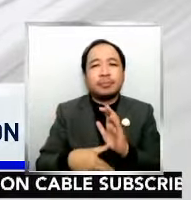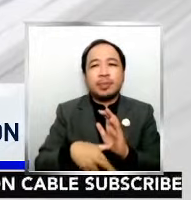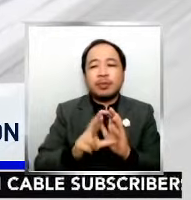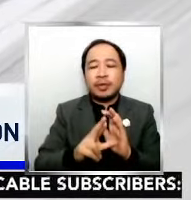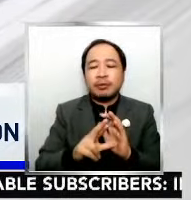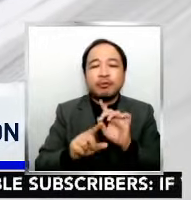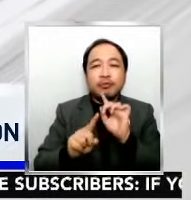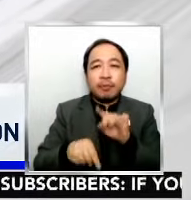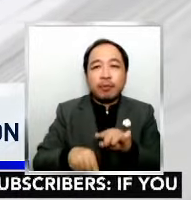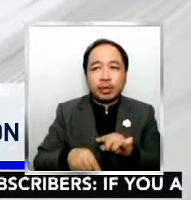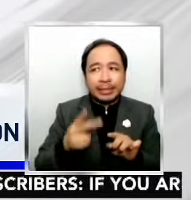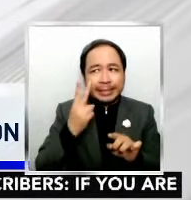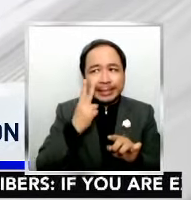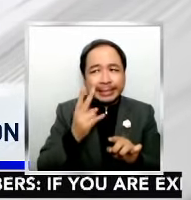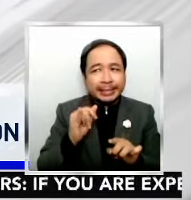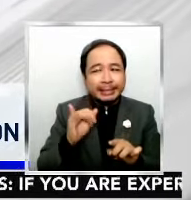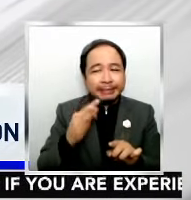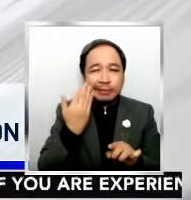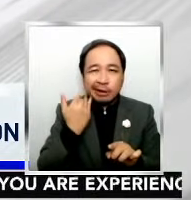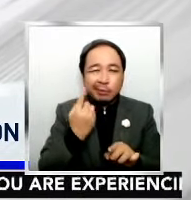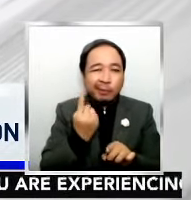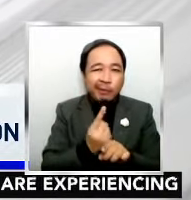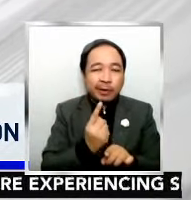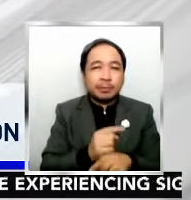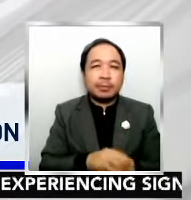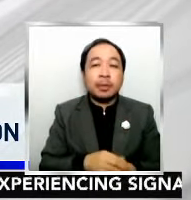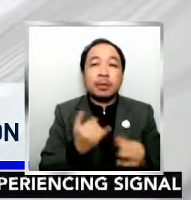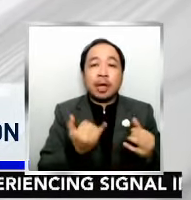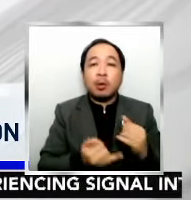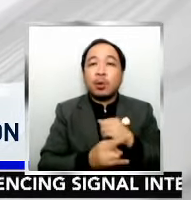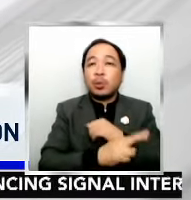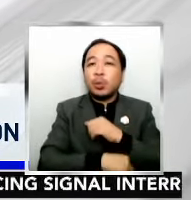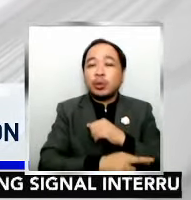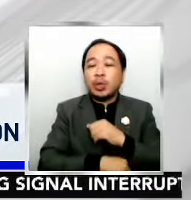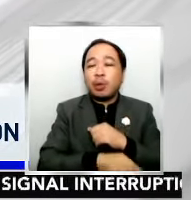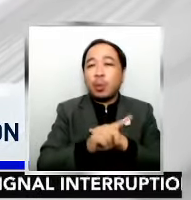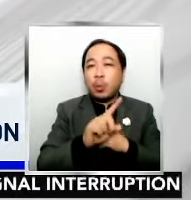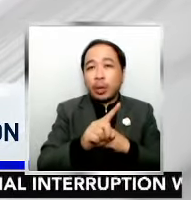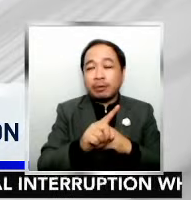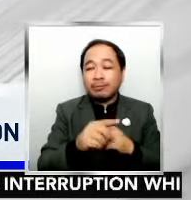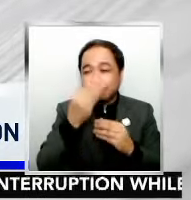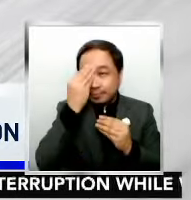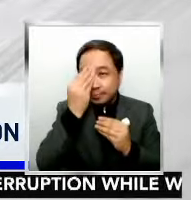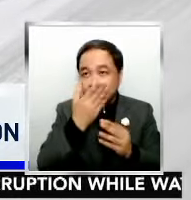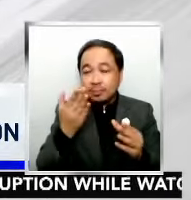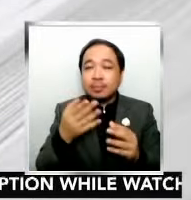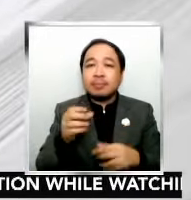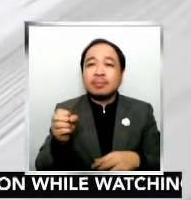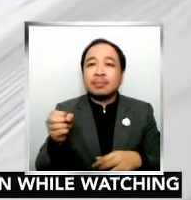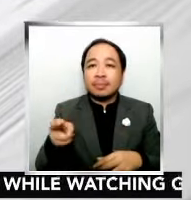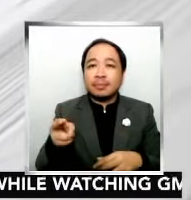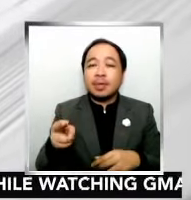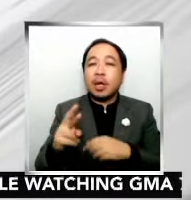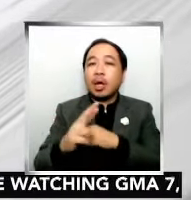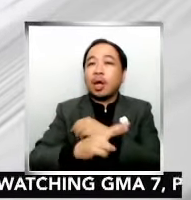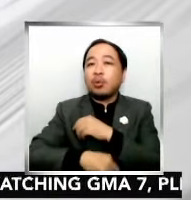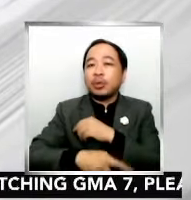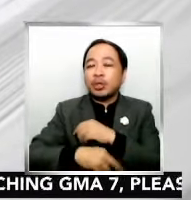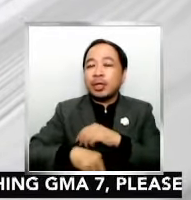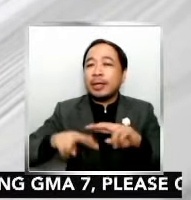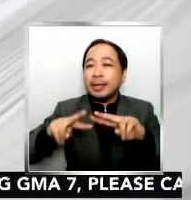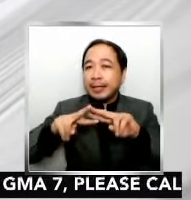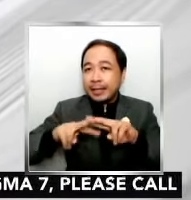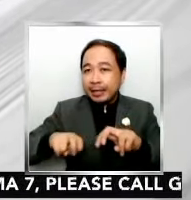na pahayag ng Police Regional Office 1, sinabi nila na inatasan na ang Regional Investigation and Detective Management Division